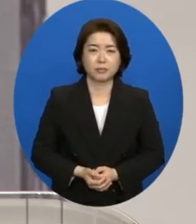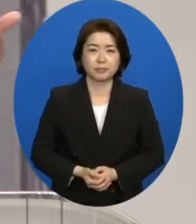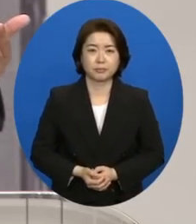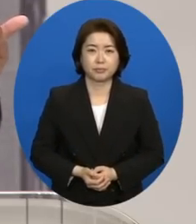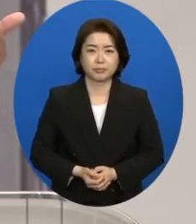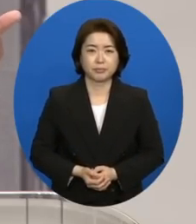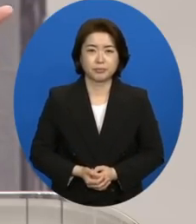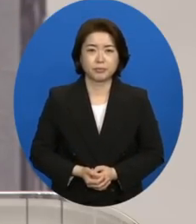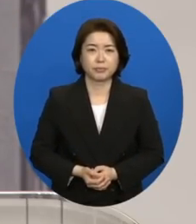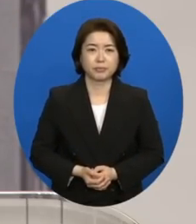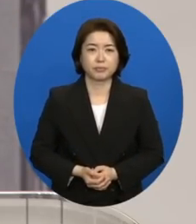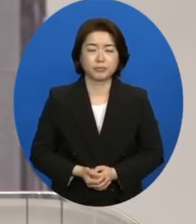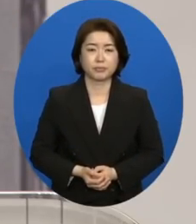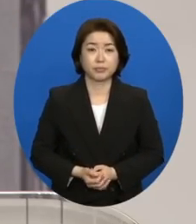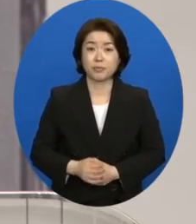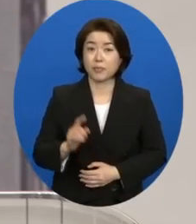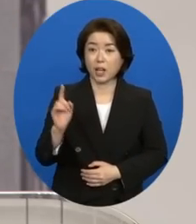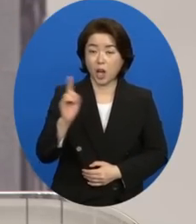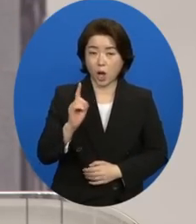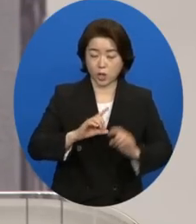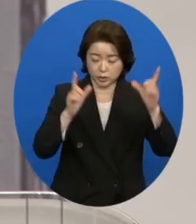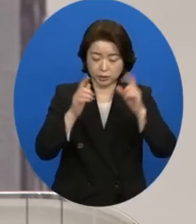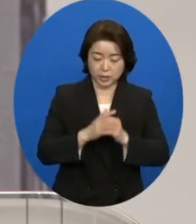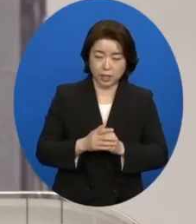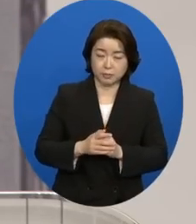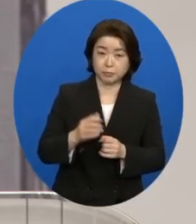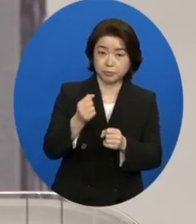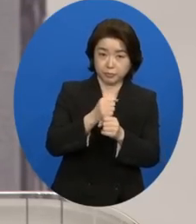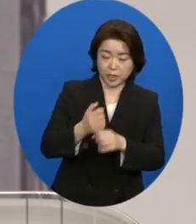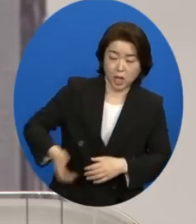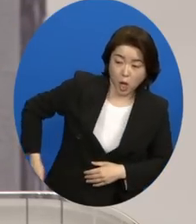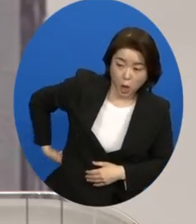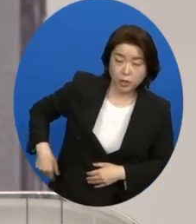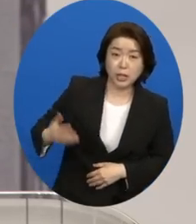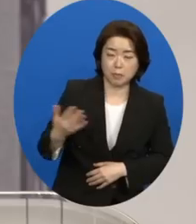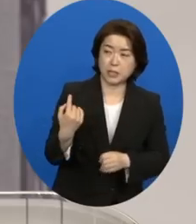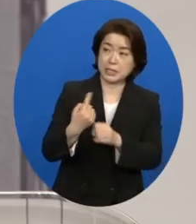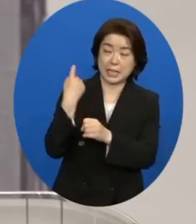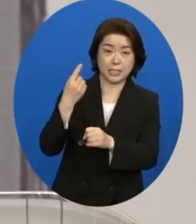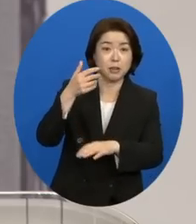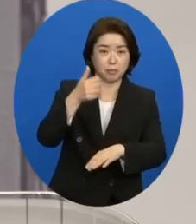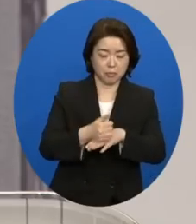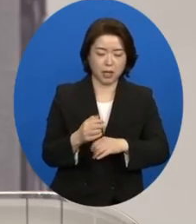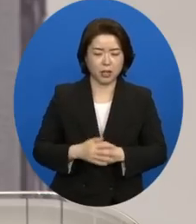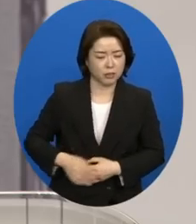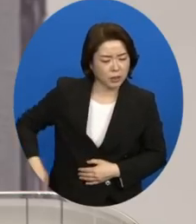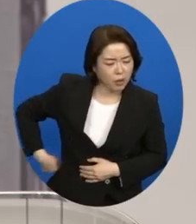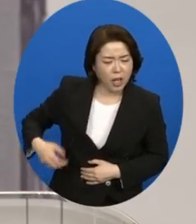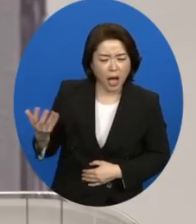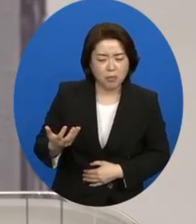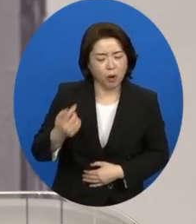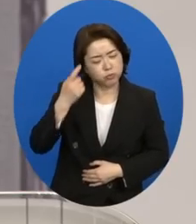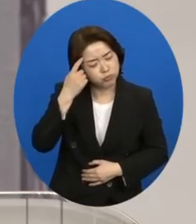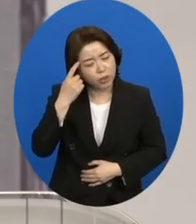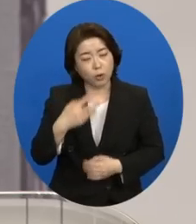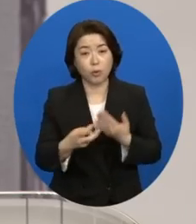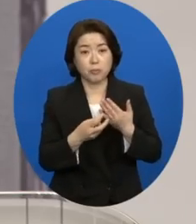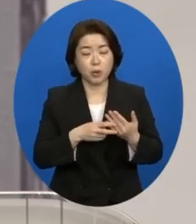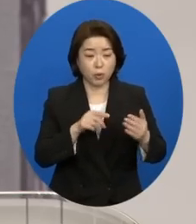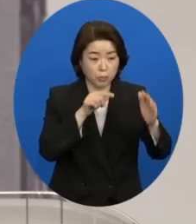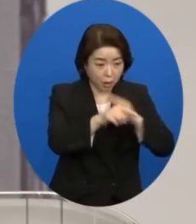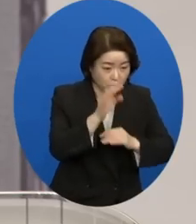아니에 오늘날 허리가 아파서 작년 말이라고 해요 허리가 아파서 왜 허리가 아플까 병원 갔더니 허리가